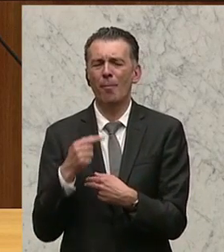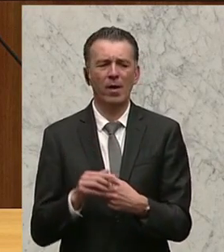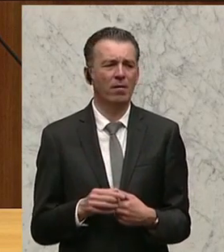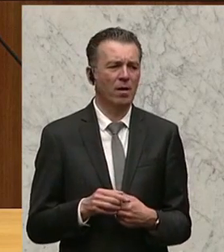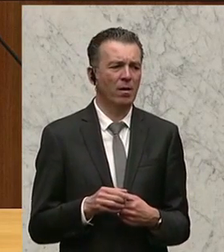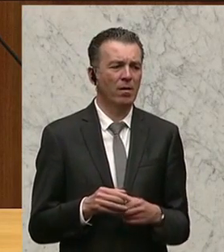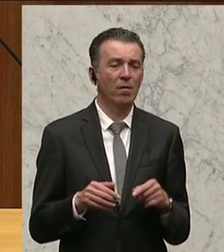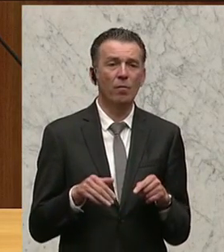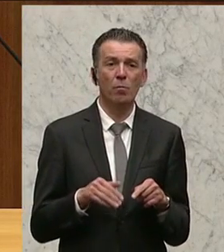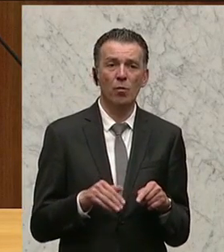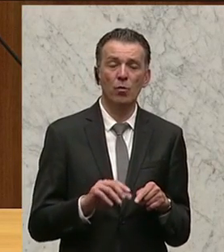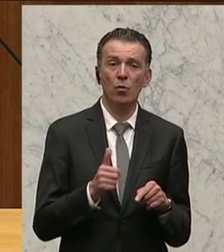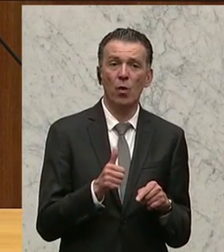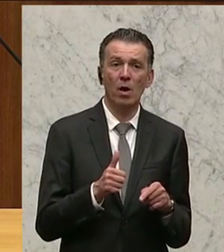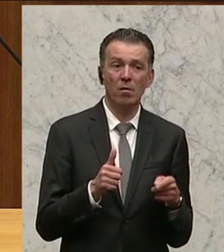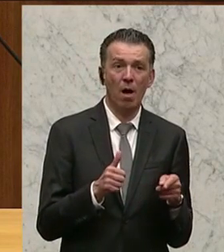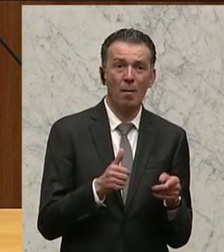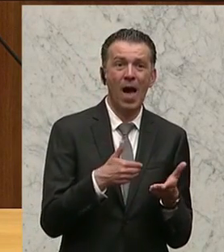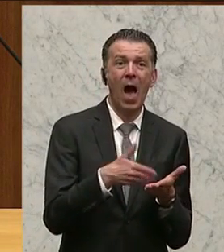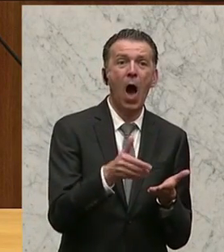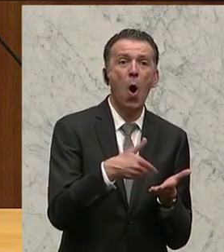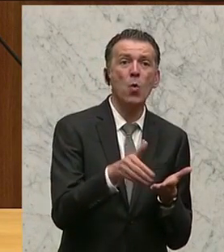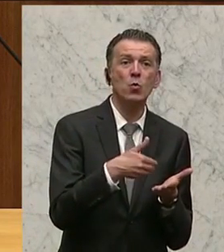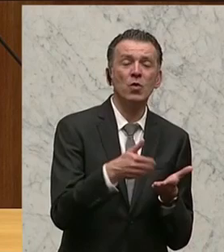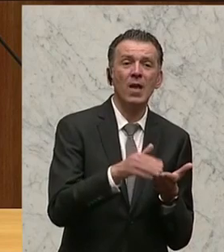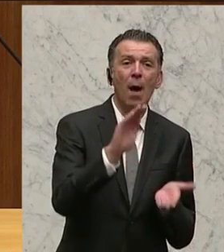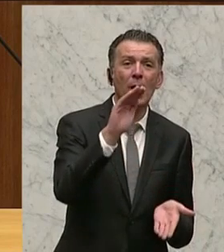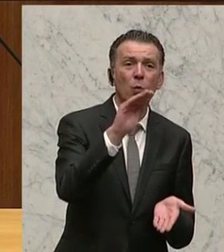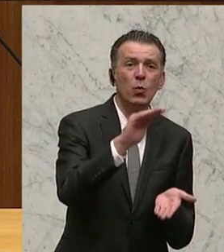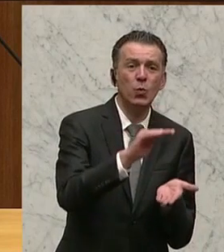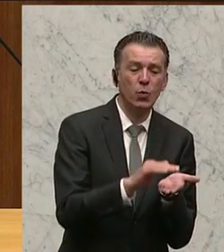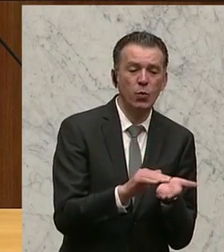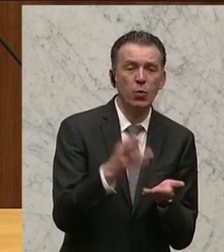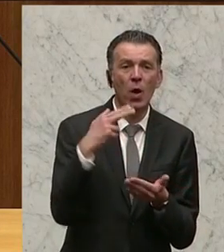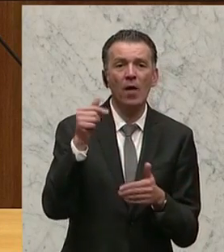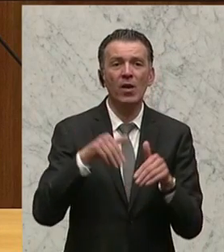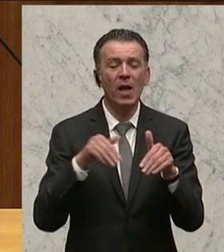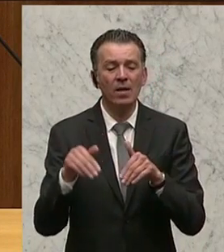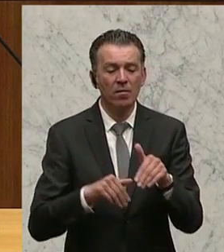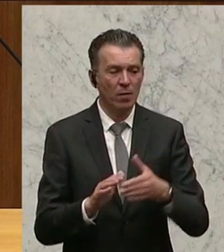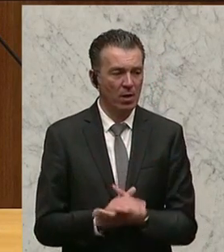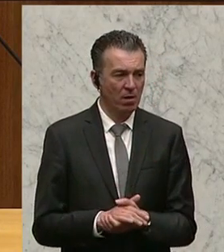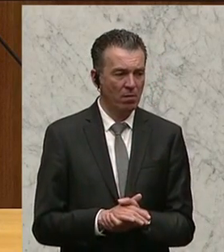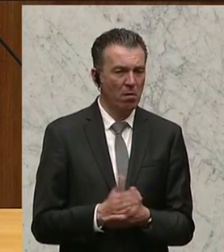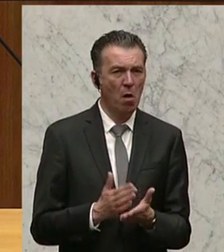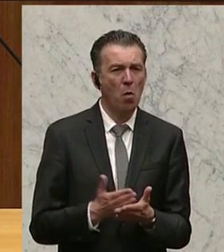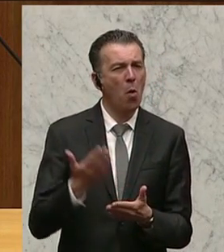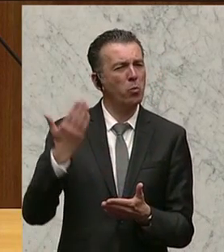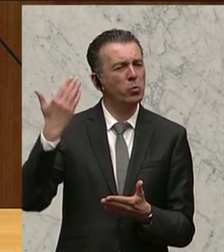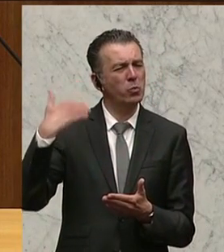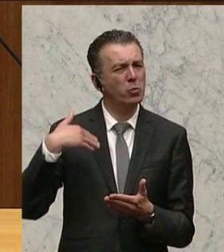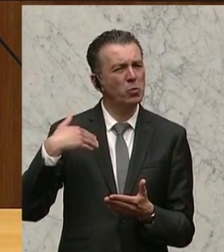wir ausgabenseitig uns einmal die Freiräume schaffen müssen. Der Herr Finanzminister war noch vor einigen